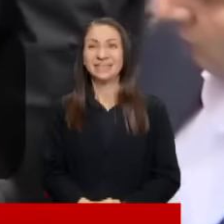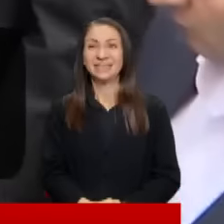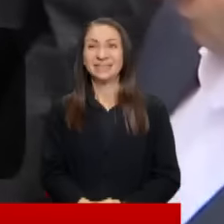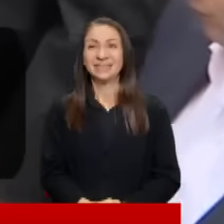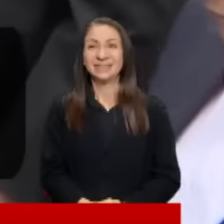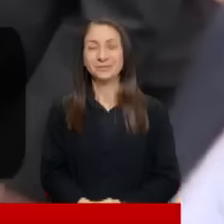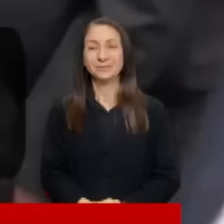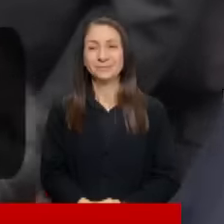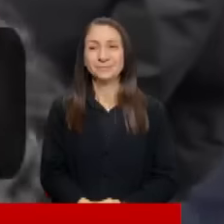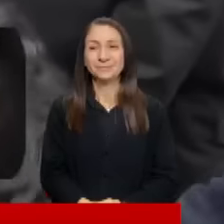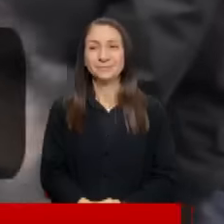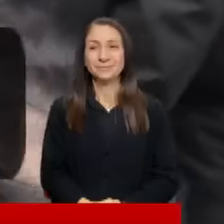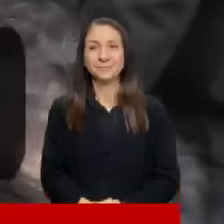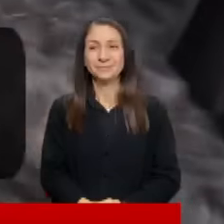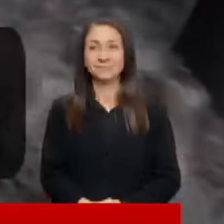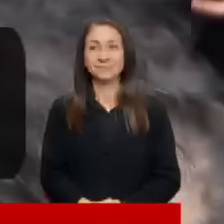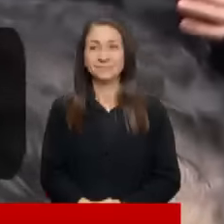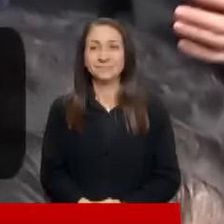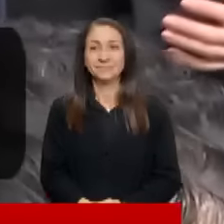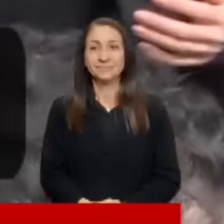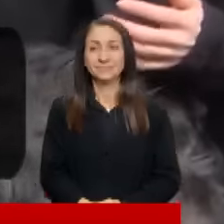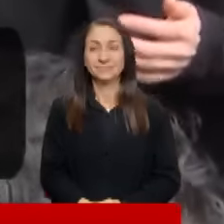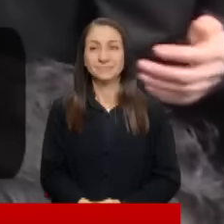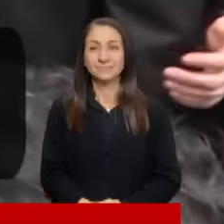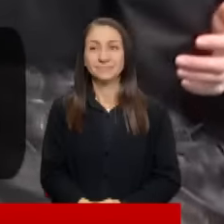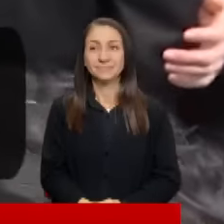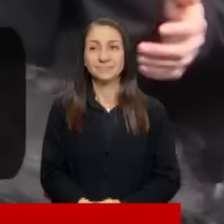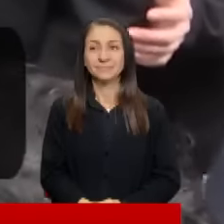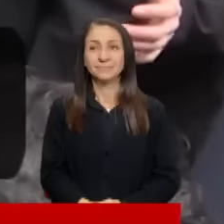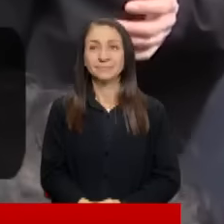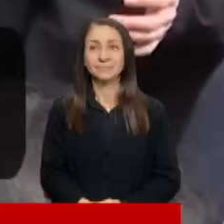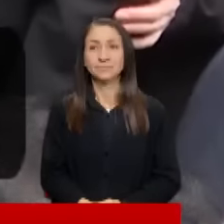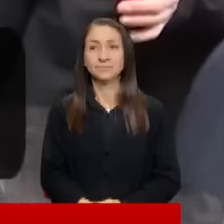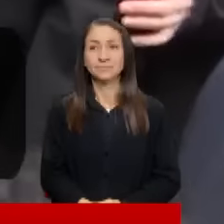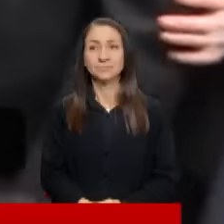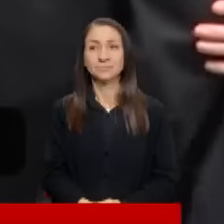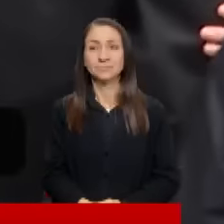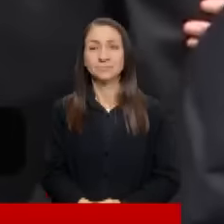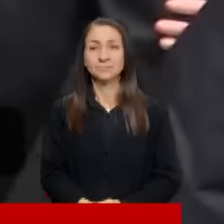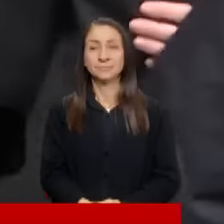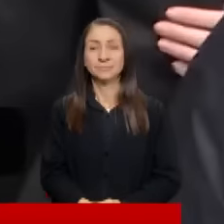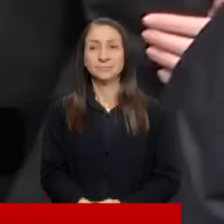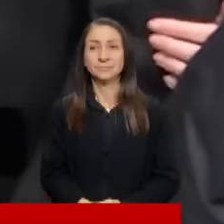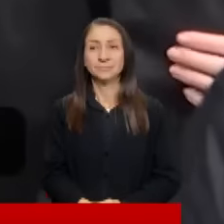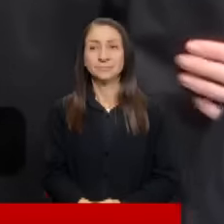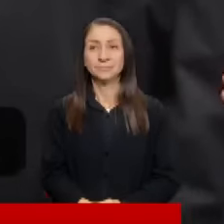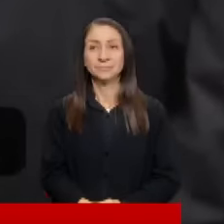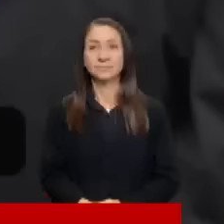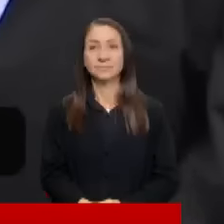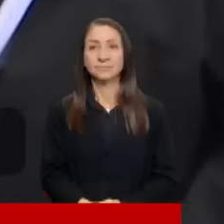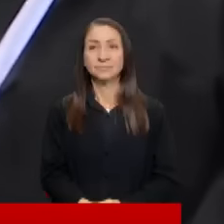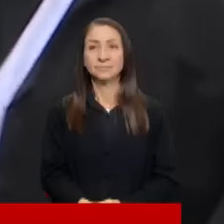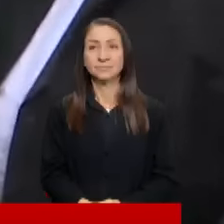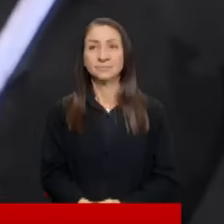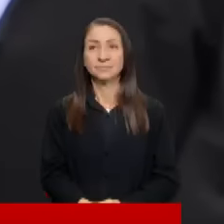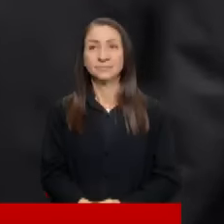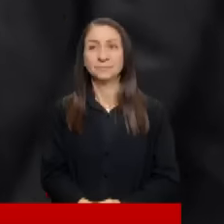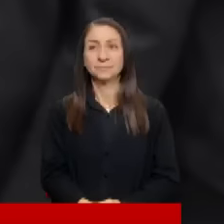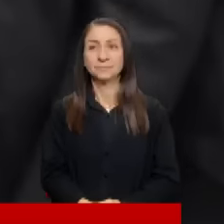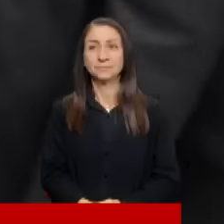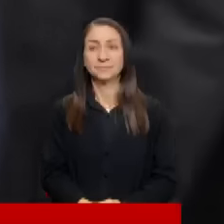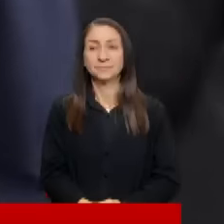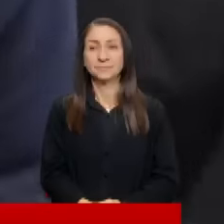Ben sizinle hemşire kadarımızı çok istiyorum. Çok sağ ol. Benim 4 tane çocuğum var. Allah sizin sayenizde süt alıyorum, anne kartı alıyorum. Ne güzel. Ne güzel, Allah